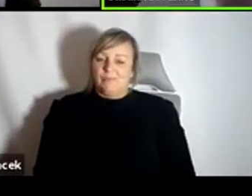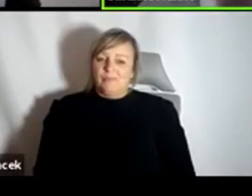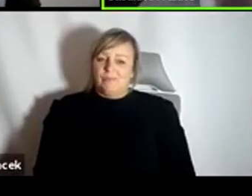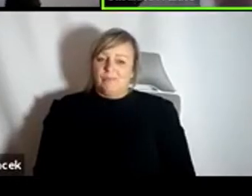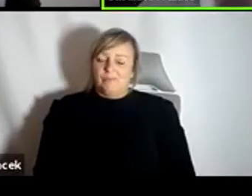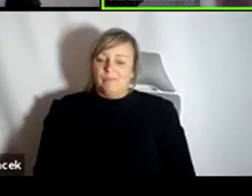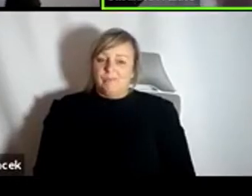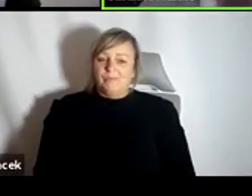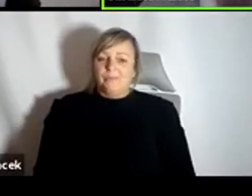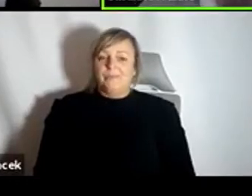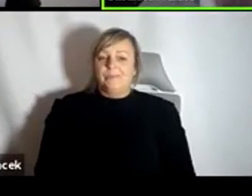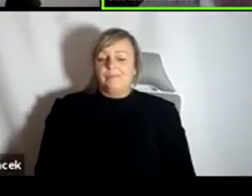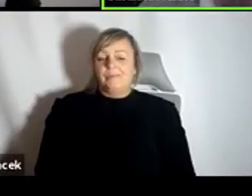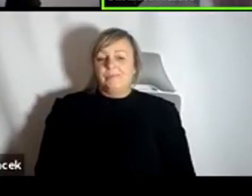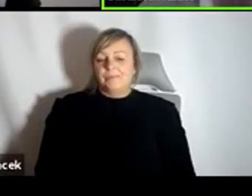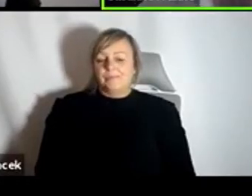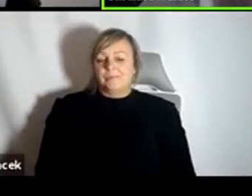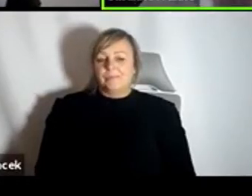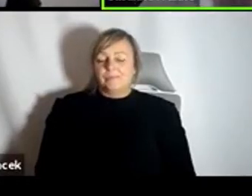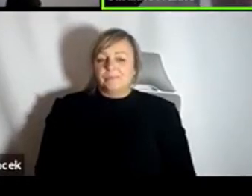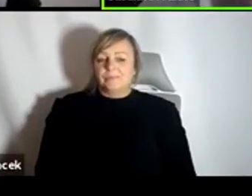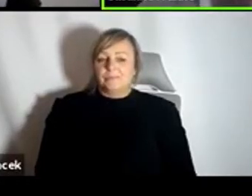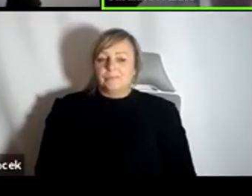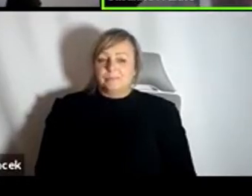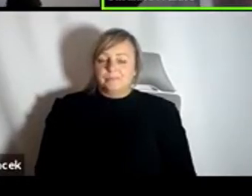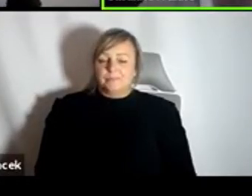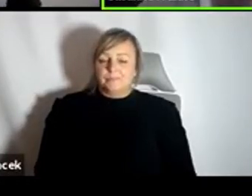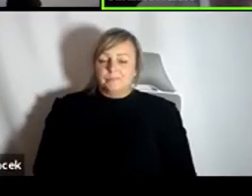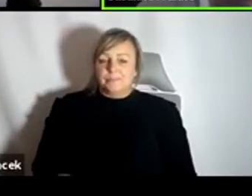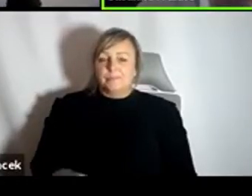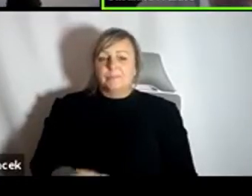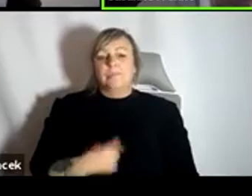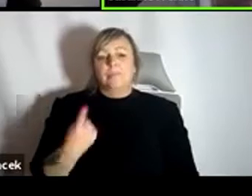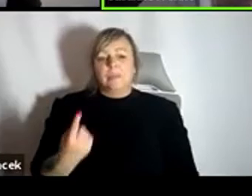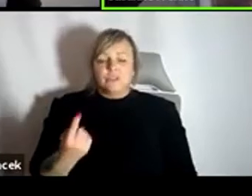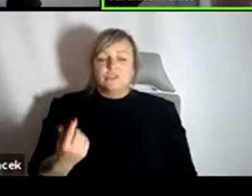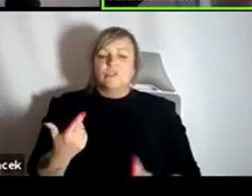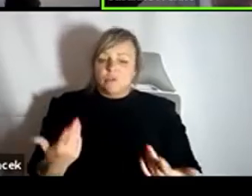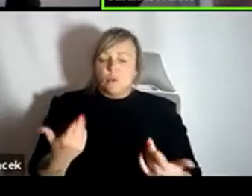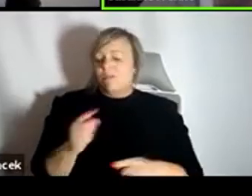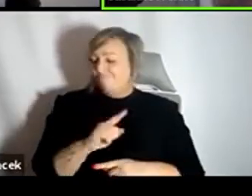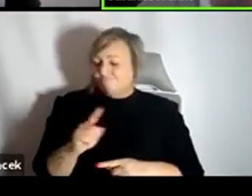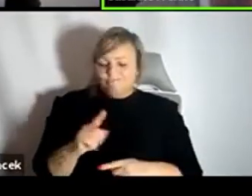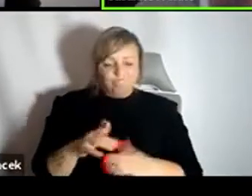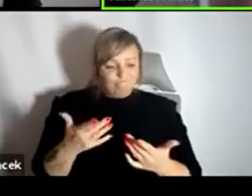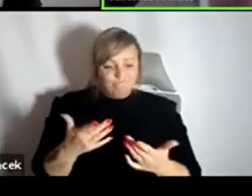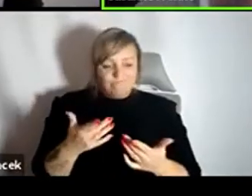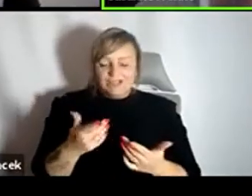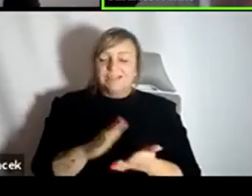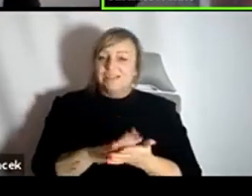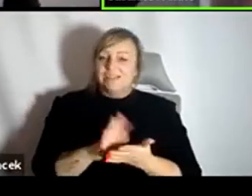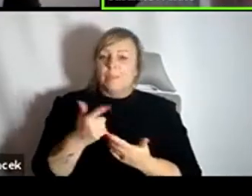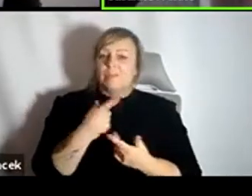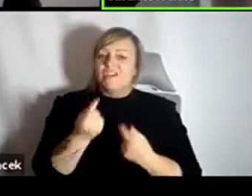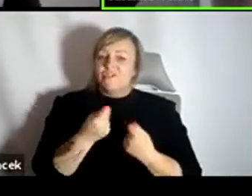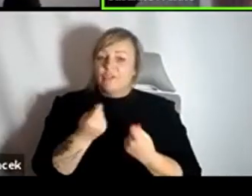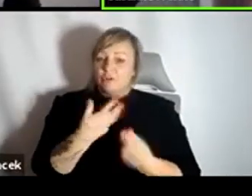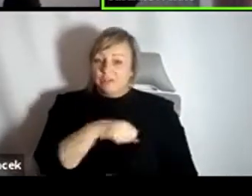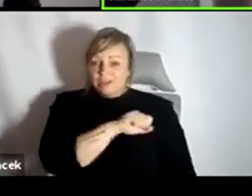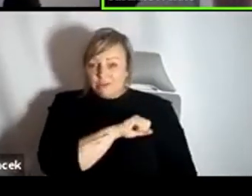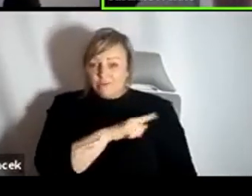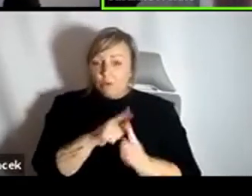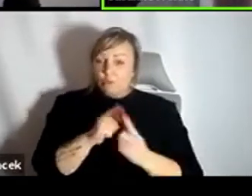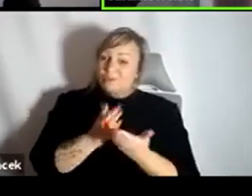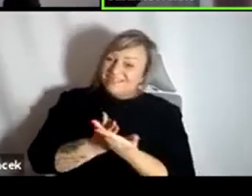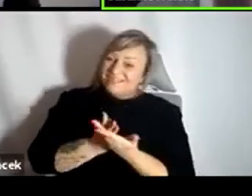Bei dem, was sich scheinbar nicht versöhnen lässt, nämlich wirtschaftlicher Erfolg und Nachhaltigkeit,